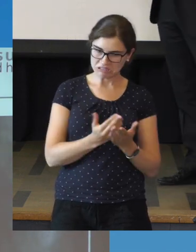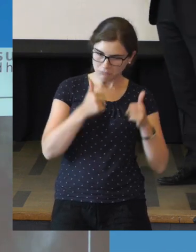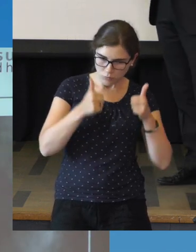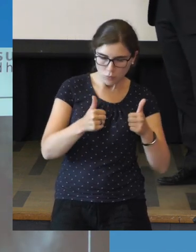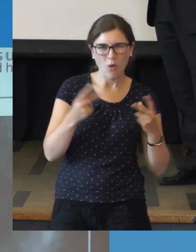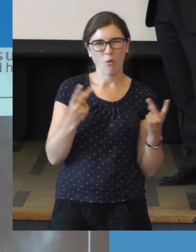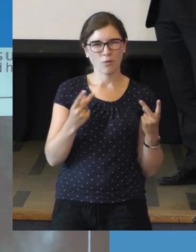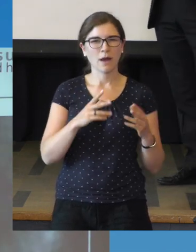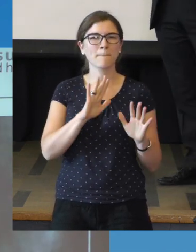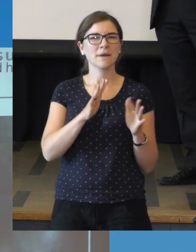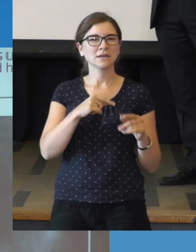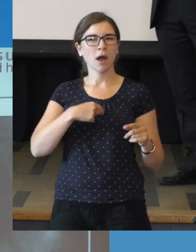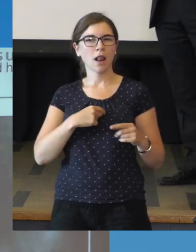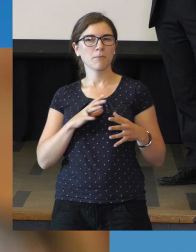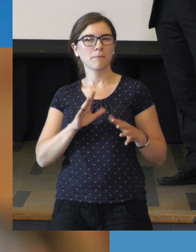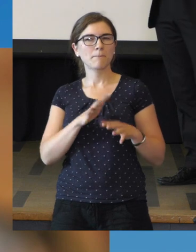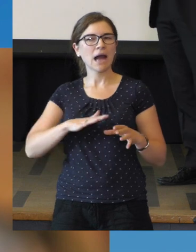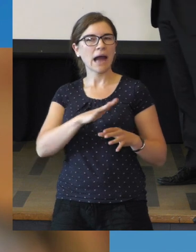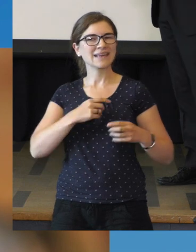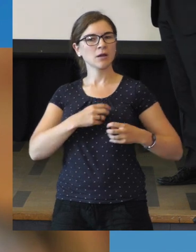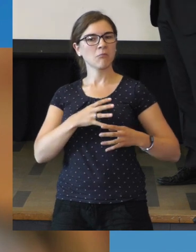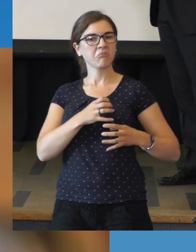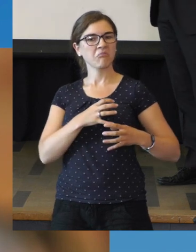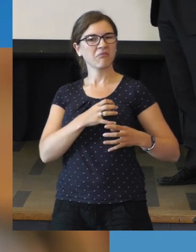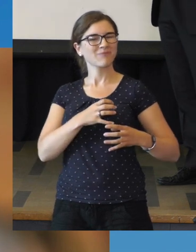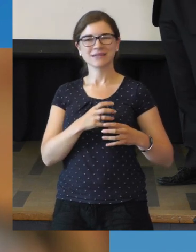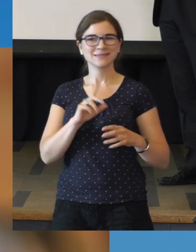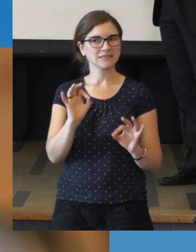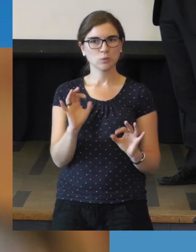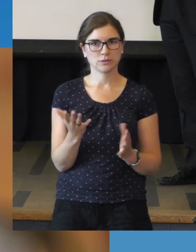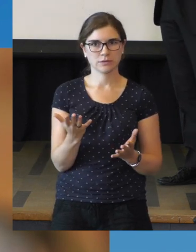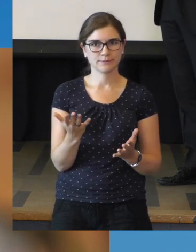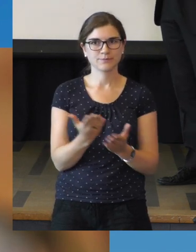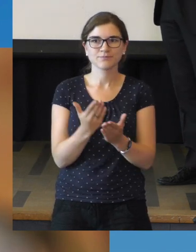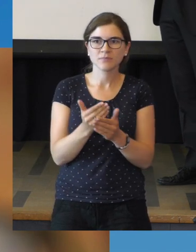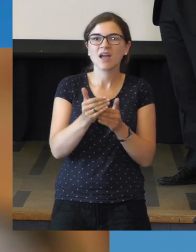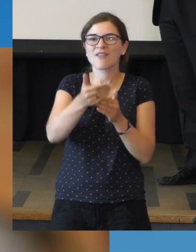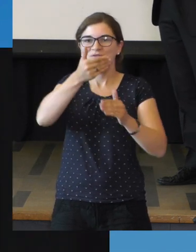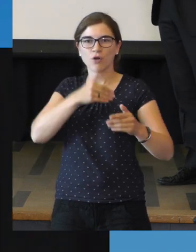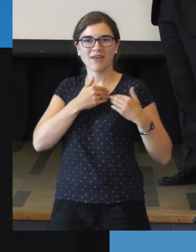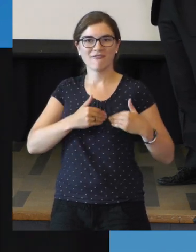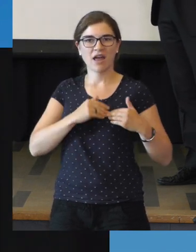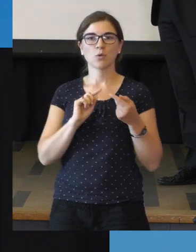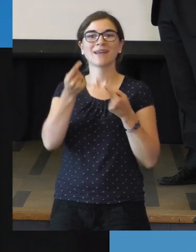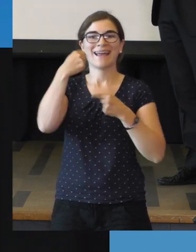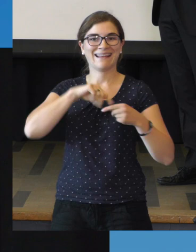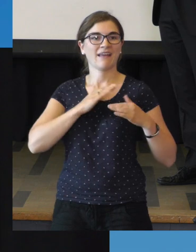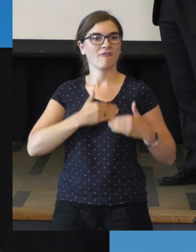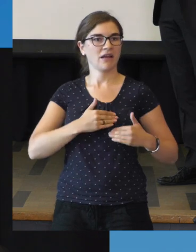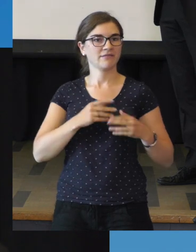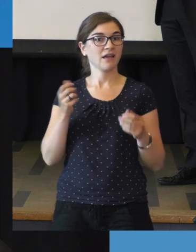aber auch gibt es Regionen, wo das Herz nicht gut schlägt, wo zum Beispiel schon ein Vorderwand- oder ein Hinterwandinfarkt abgelaufen